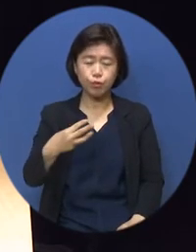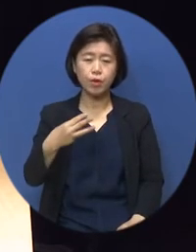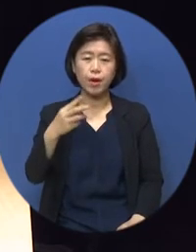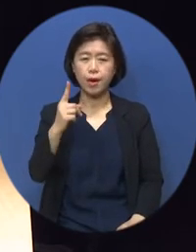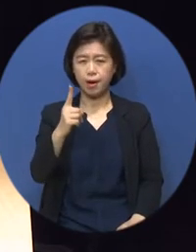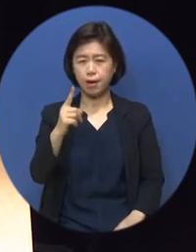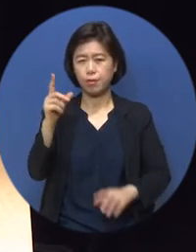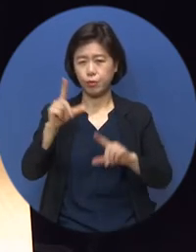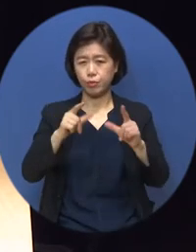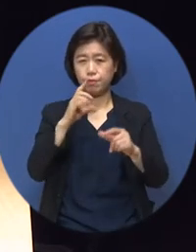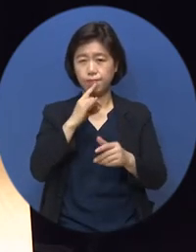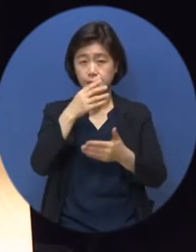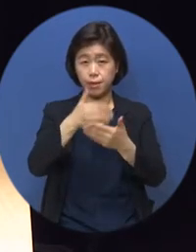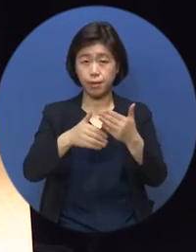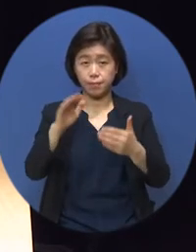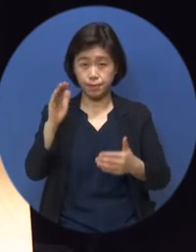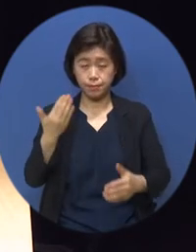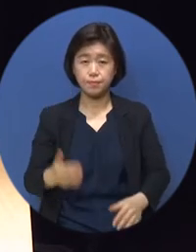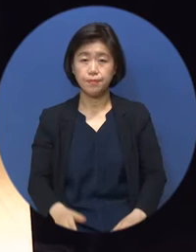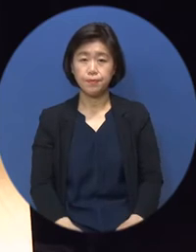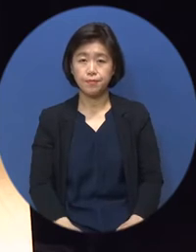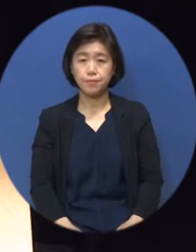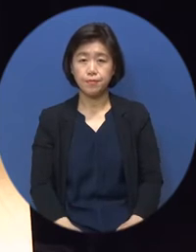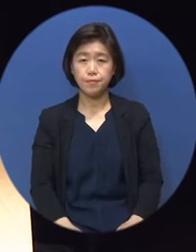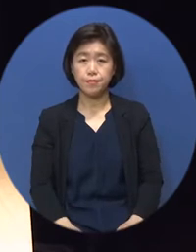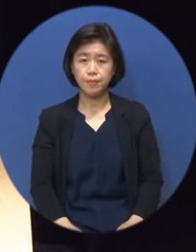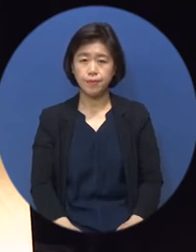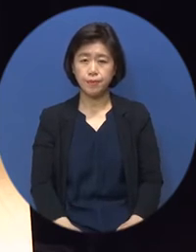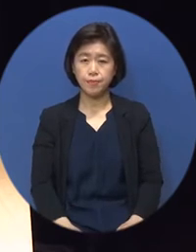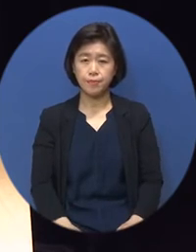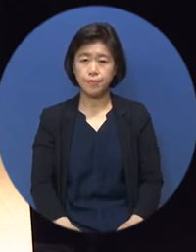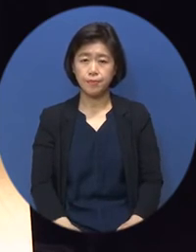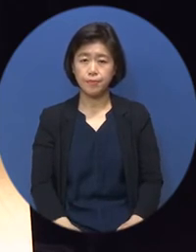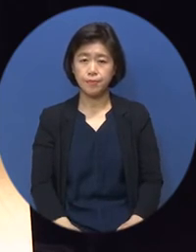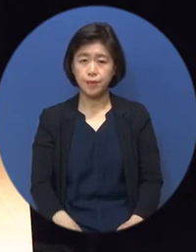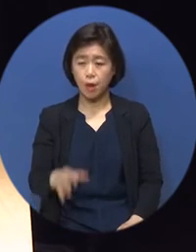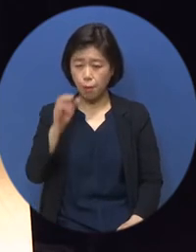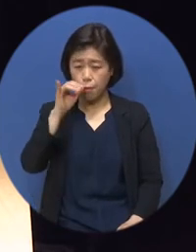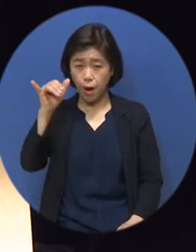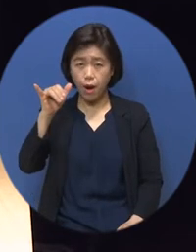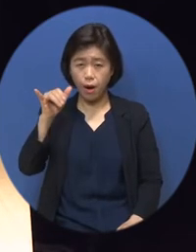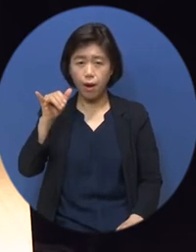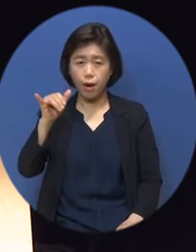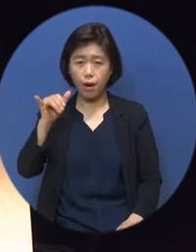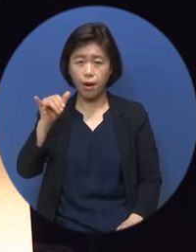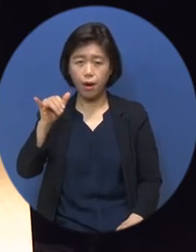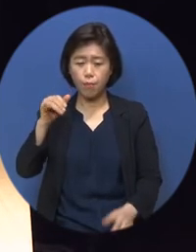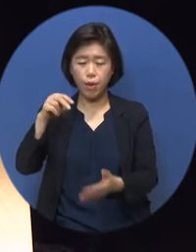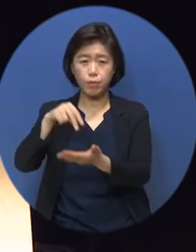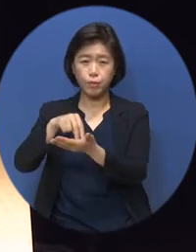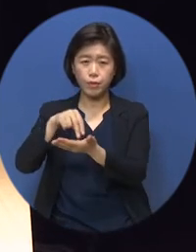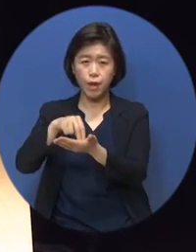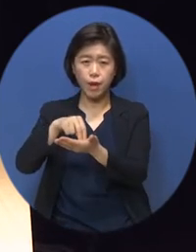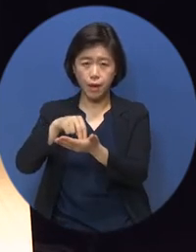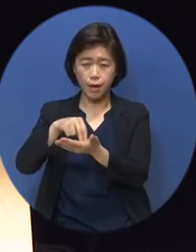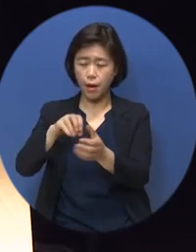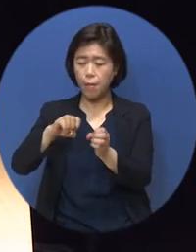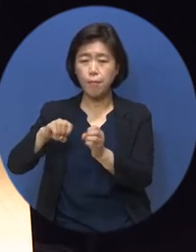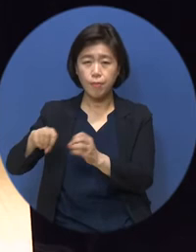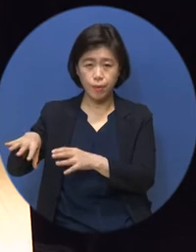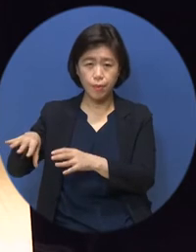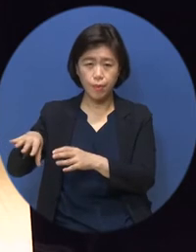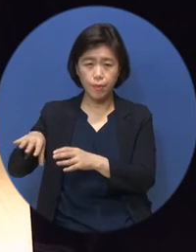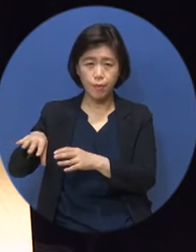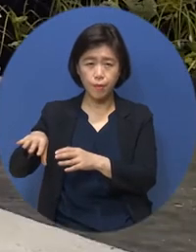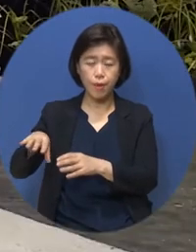석불 스스로 절대 존재를 버리고 한 송이 돌로 돌아간다 말하고